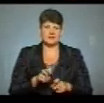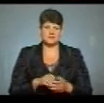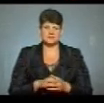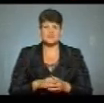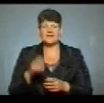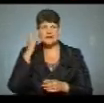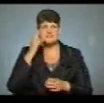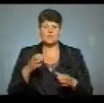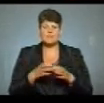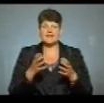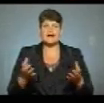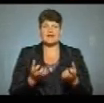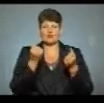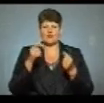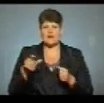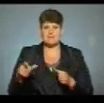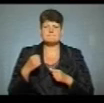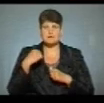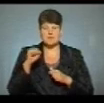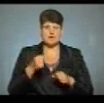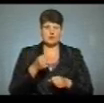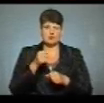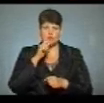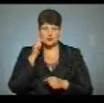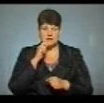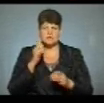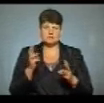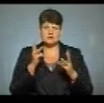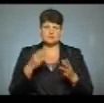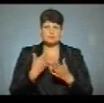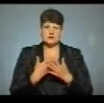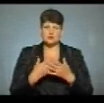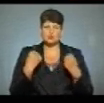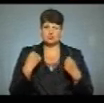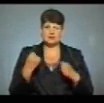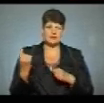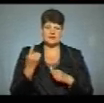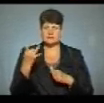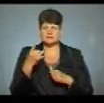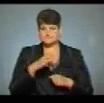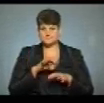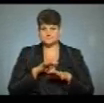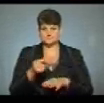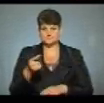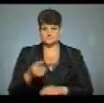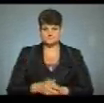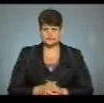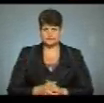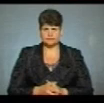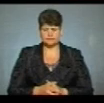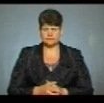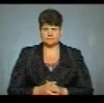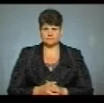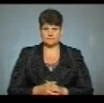Київська команда рятувальників перемогла у Кубку України з пожежно-прикладного спорту, який вперше відбувся в Тернополі. В першу чергу